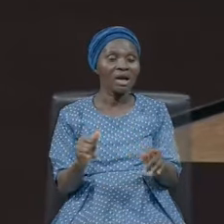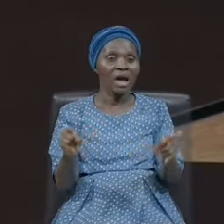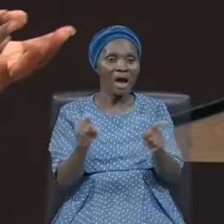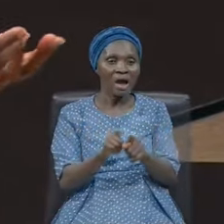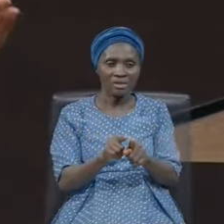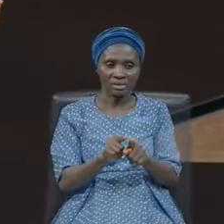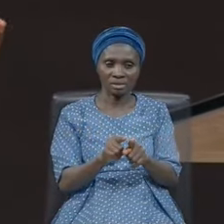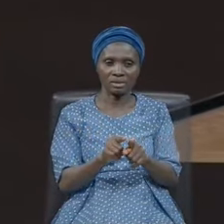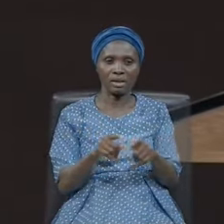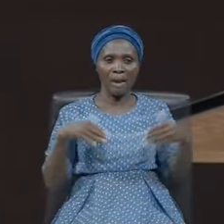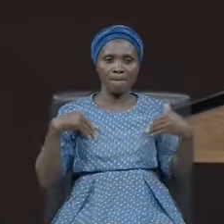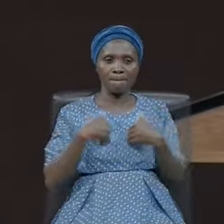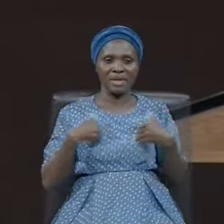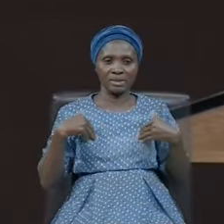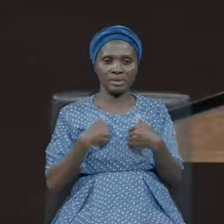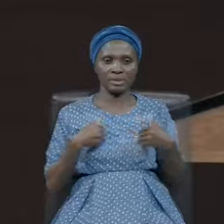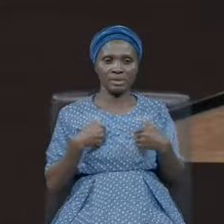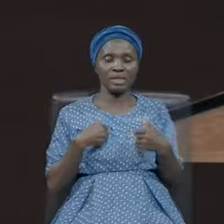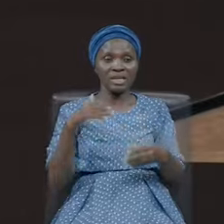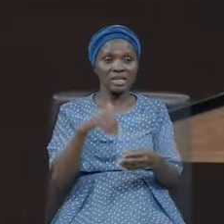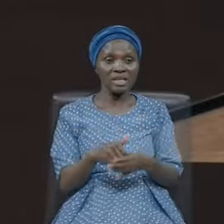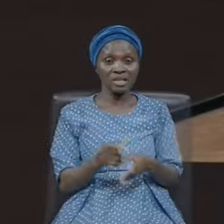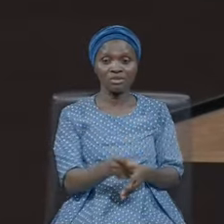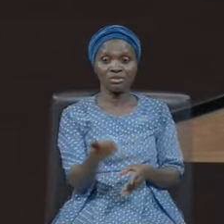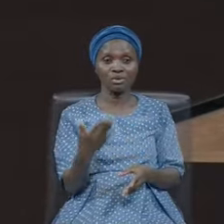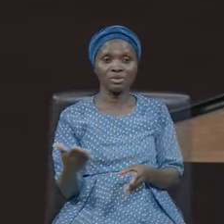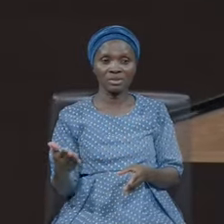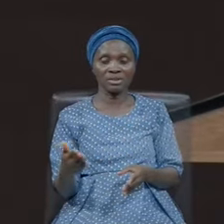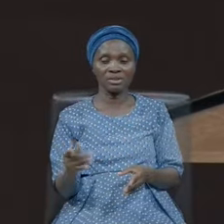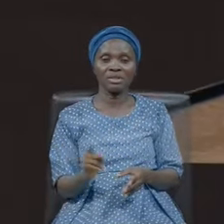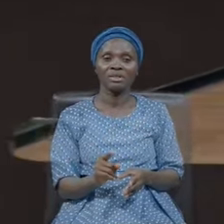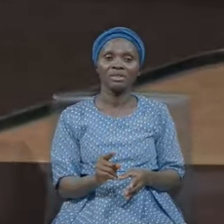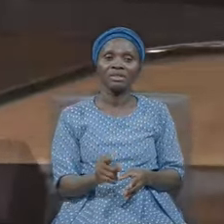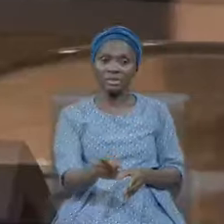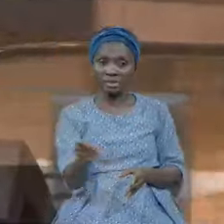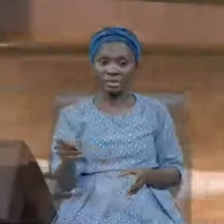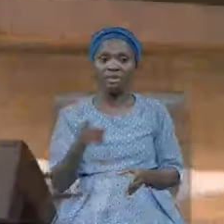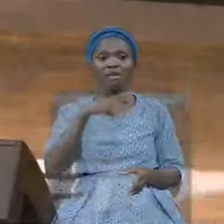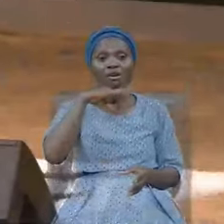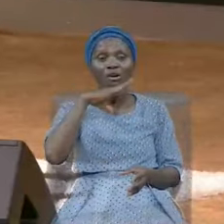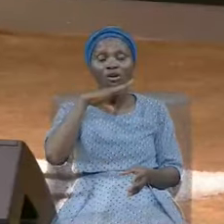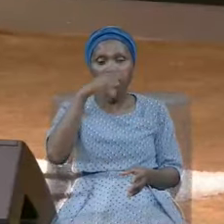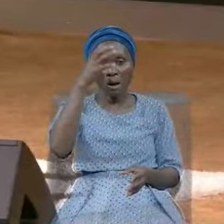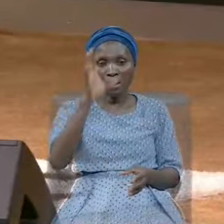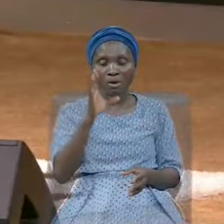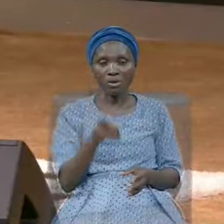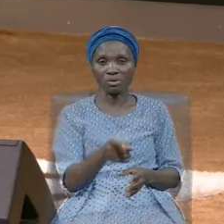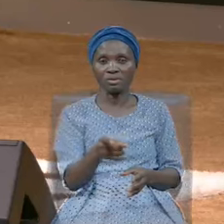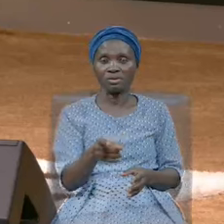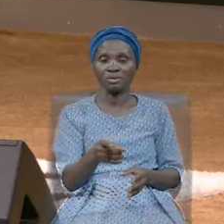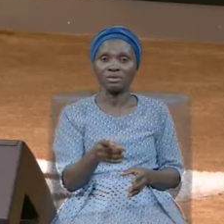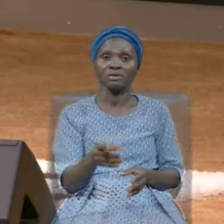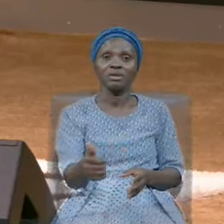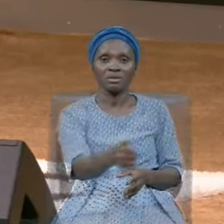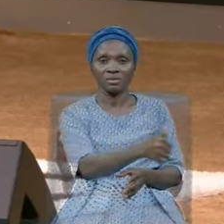et ils se corrompent dans ce qu'ils savent naturellement comme les brutes. Voilà le